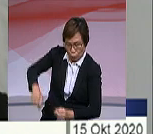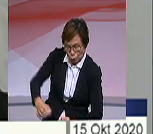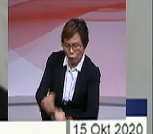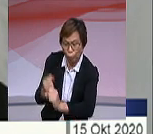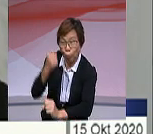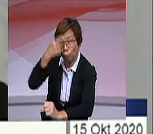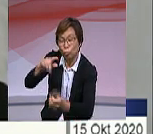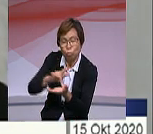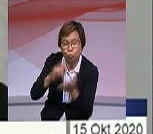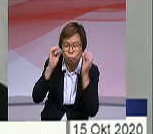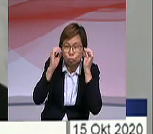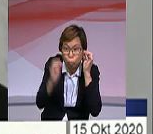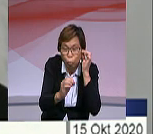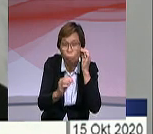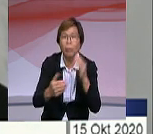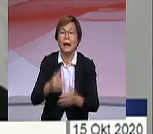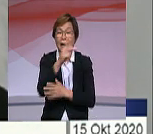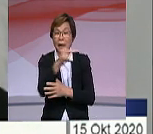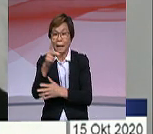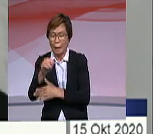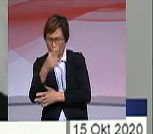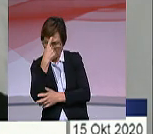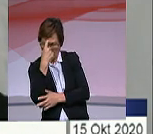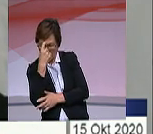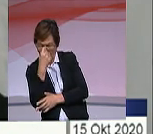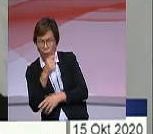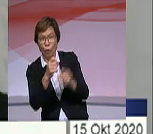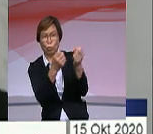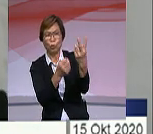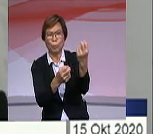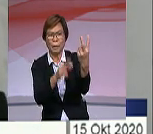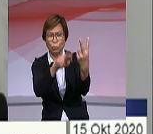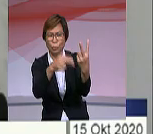rawatan. Sebelum ini, Kementerian Kesihatan mengesyaki kes